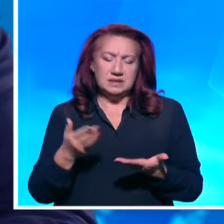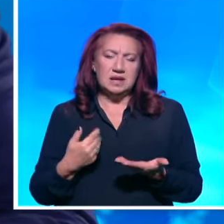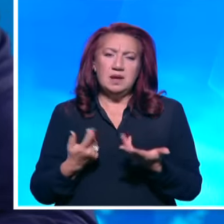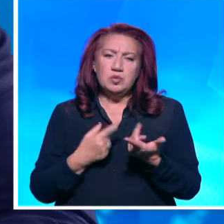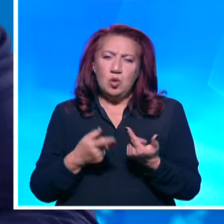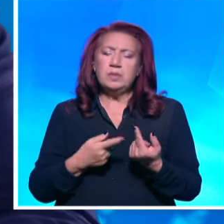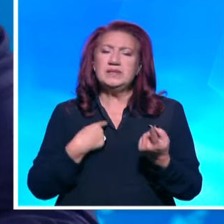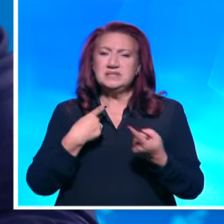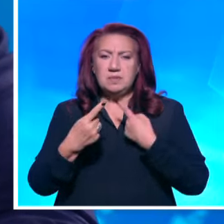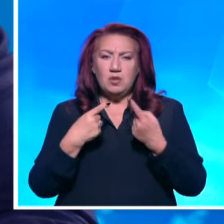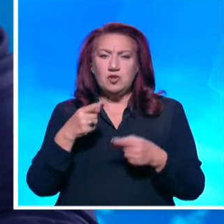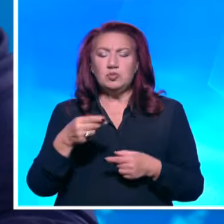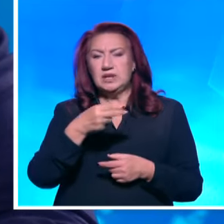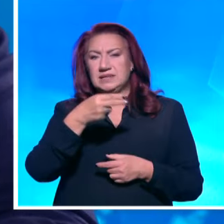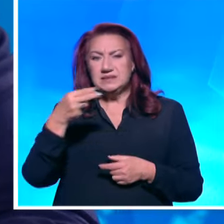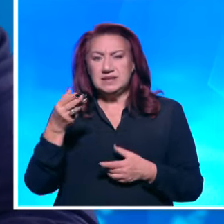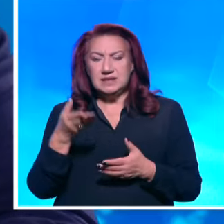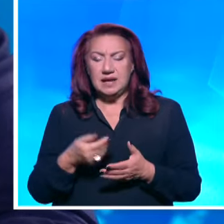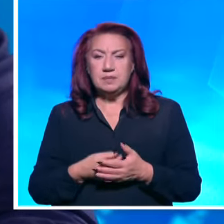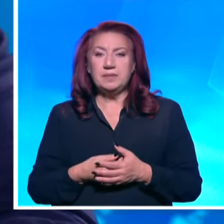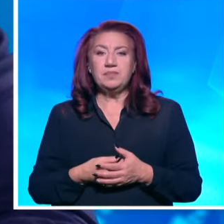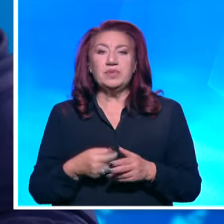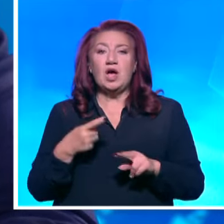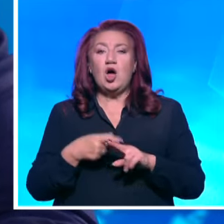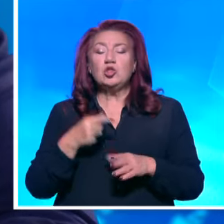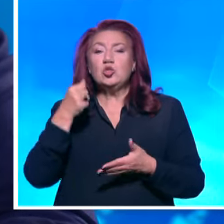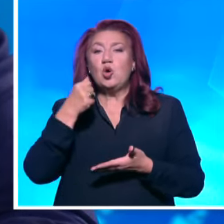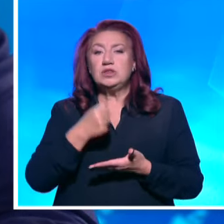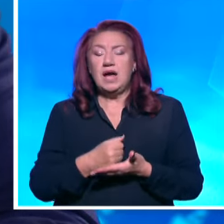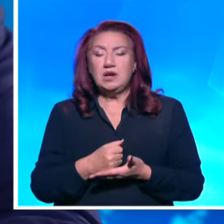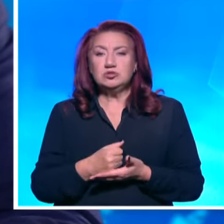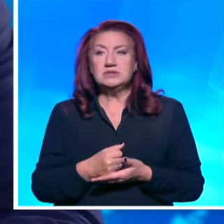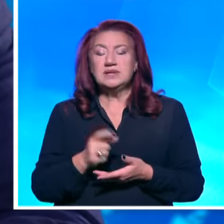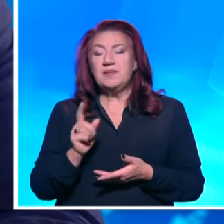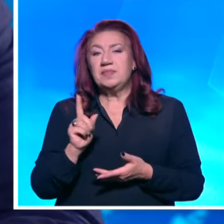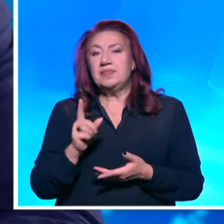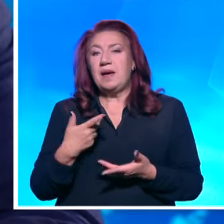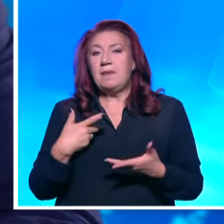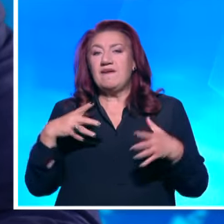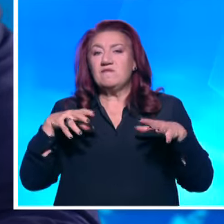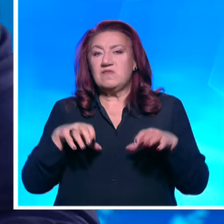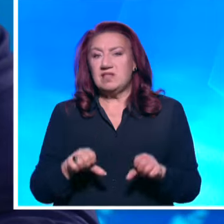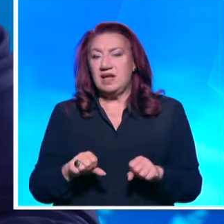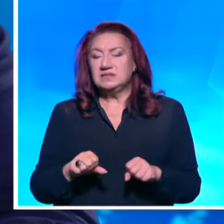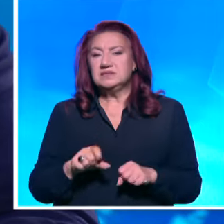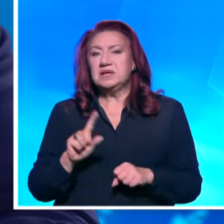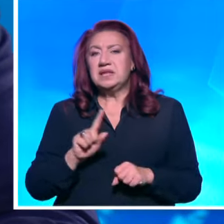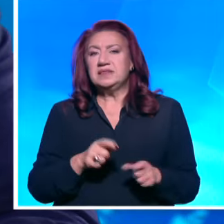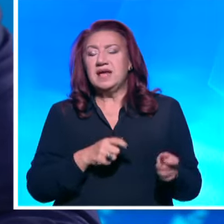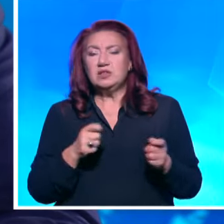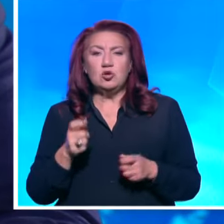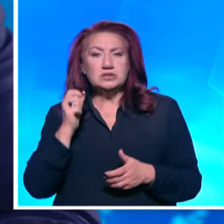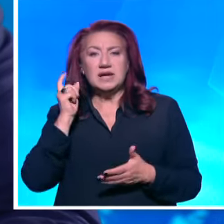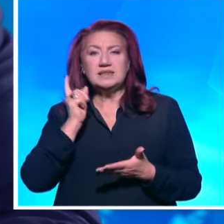на конференции на съюза на юристите българия именно че нотариусът не е орган на власт и те не носят наказателна отговорност пред